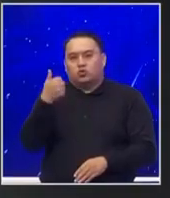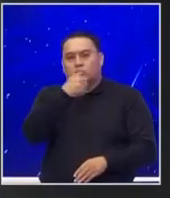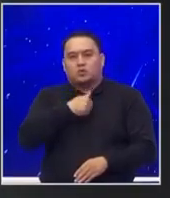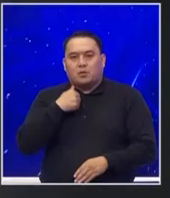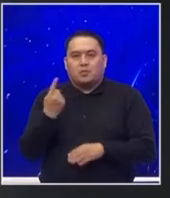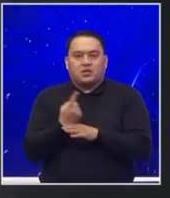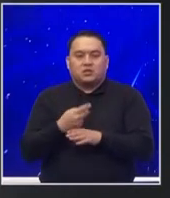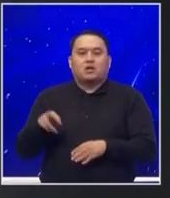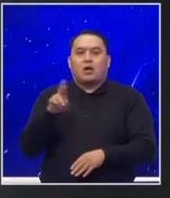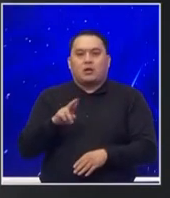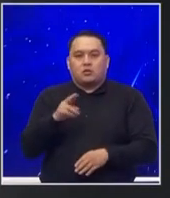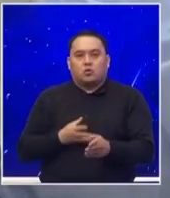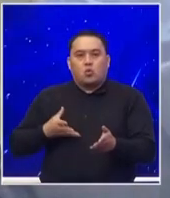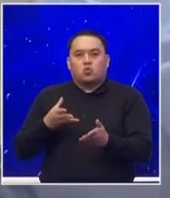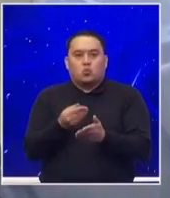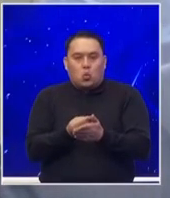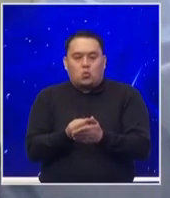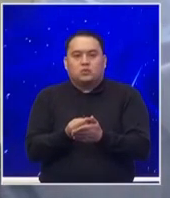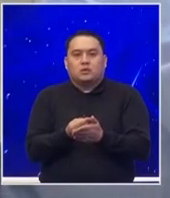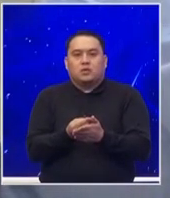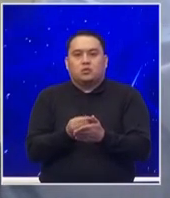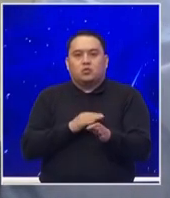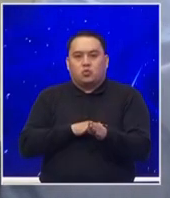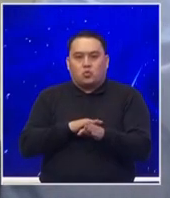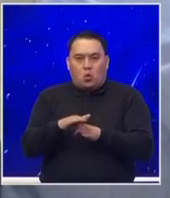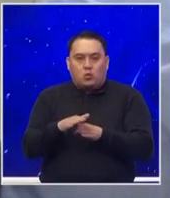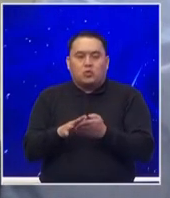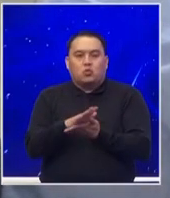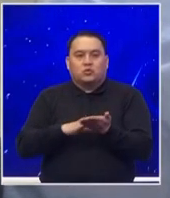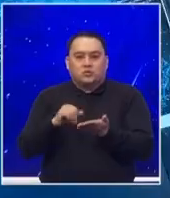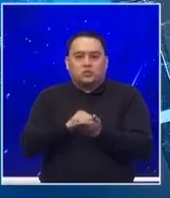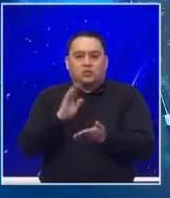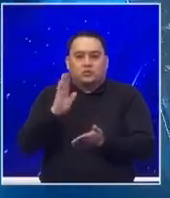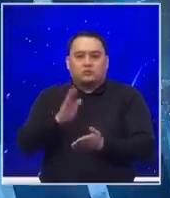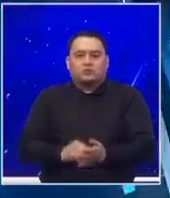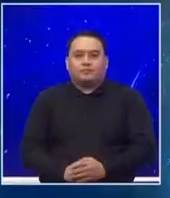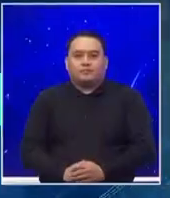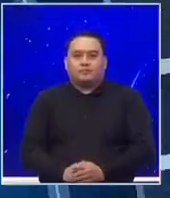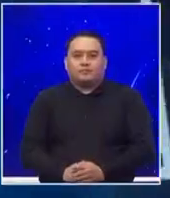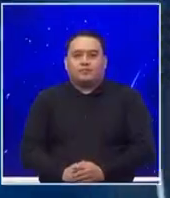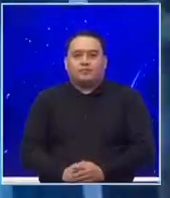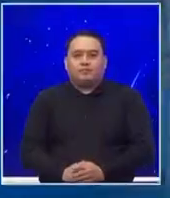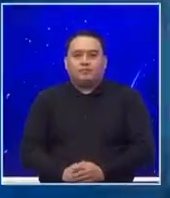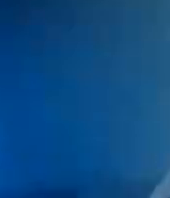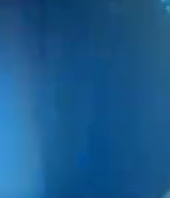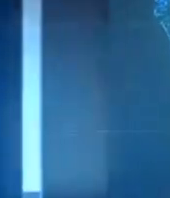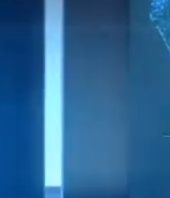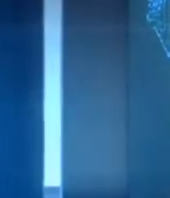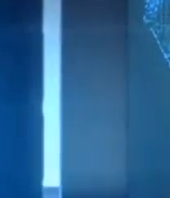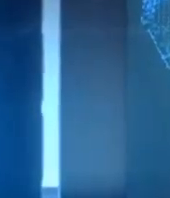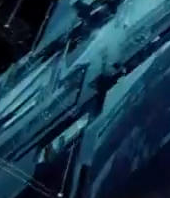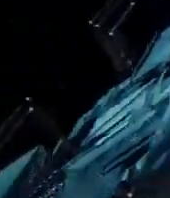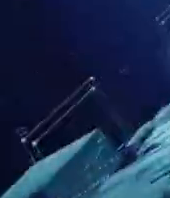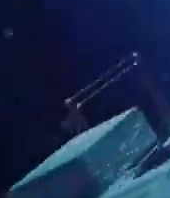1 қаңтарына дейін төленуге жататын сома толығымен жойылады. Кәмшат Мұхамеджан, Абзал Нүсіп, Жетісу арнасы,